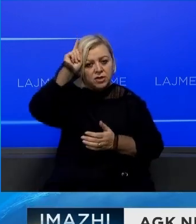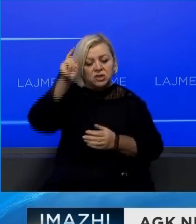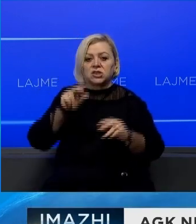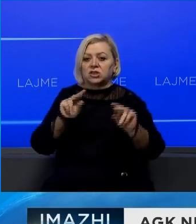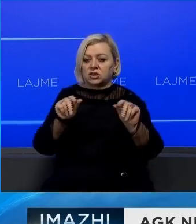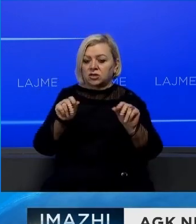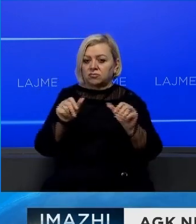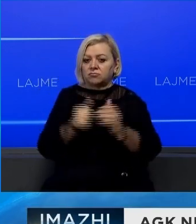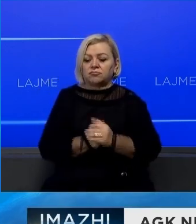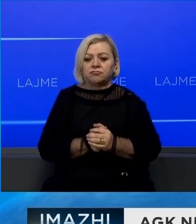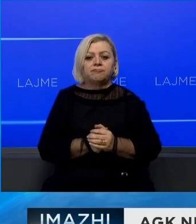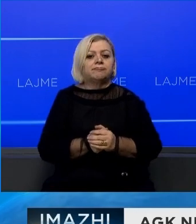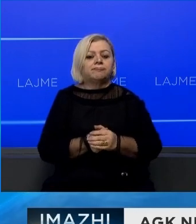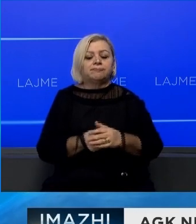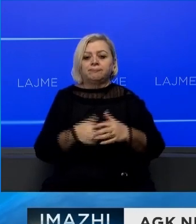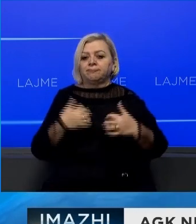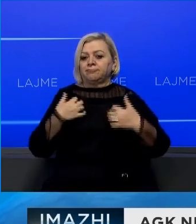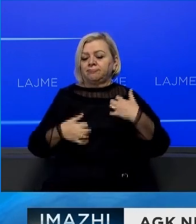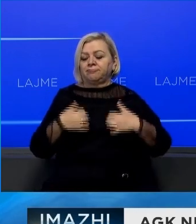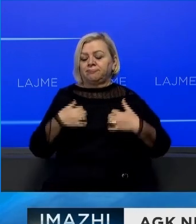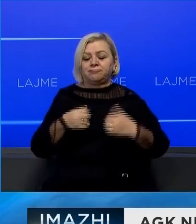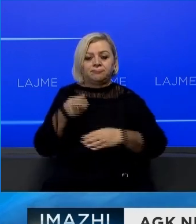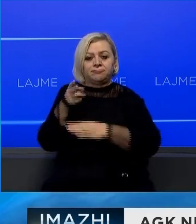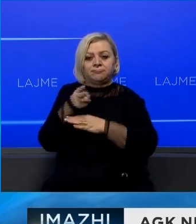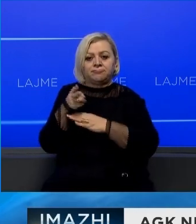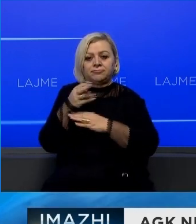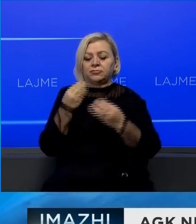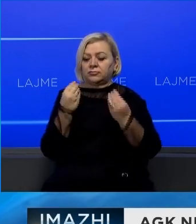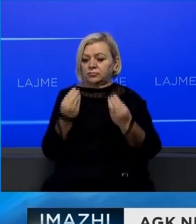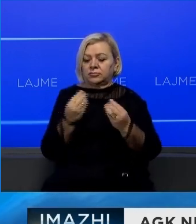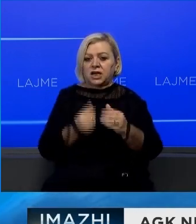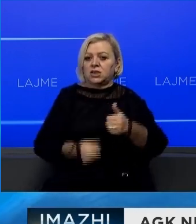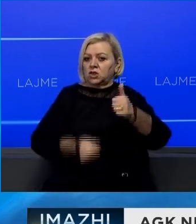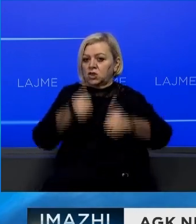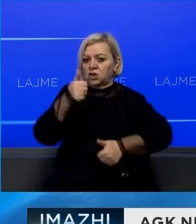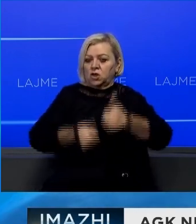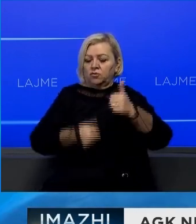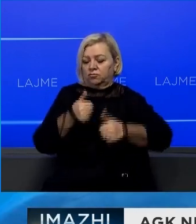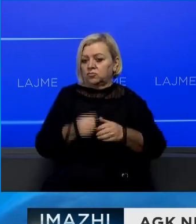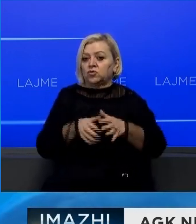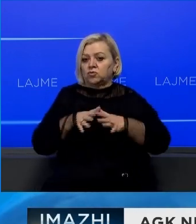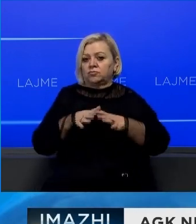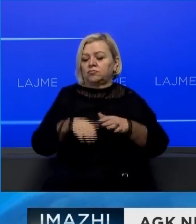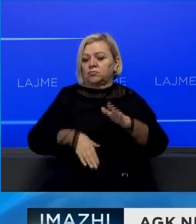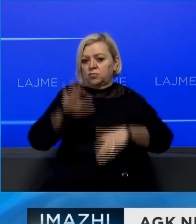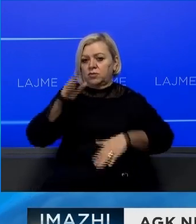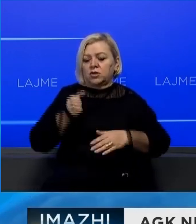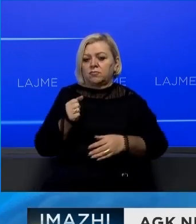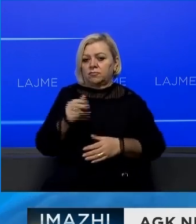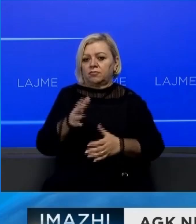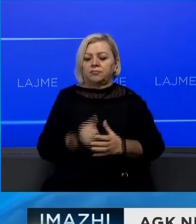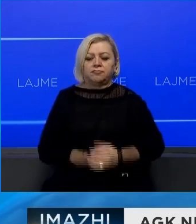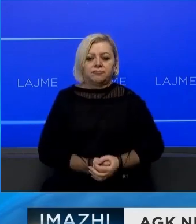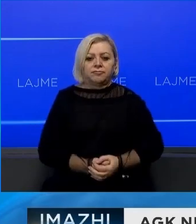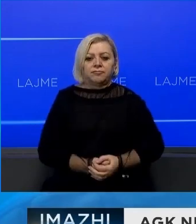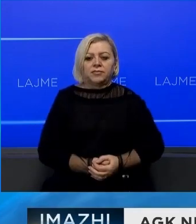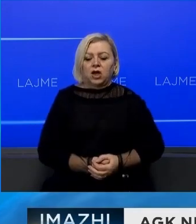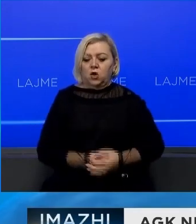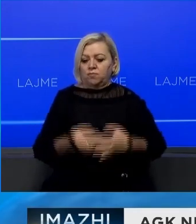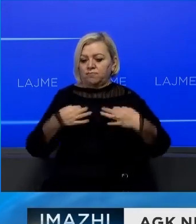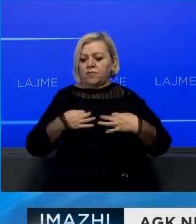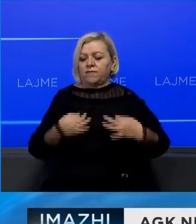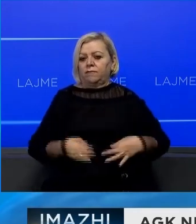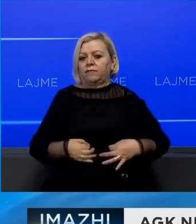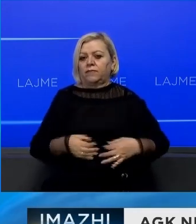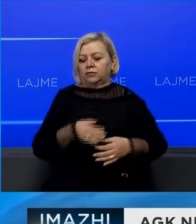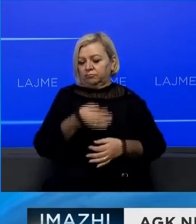që do tjetë një motivi mirë për kameramanet që të garojnë edhe në vitin tjetër në numër më të madhë. Po, juri jashtëzakonisht shumë profesionale, njerëz